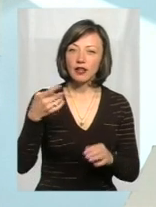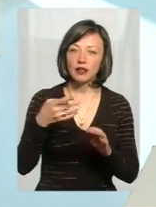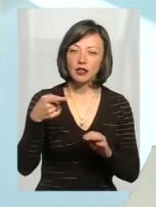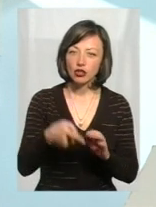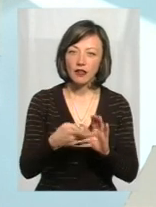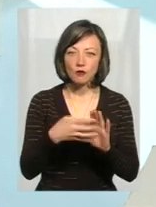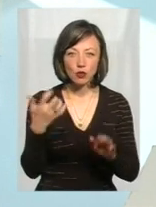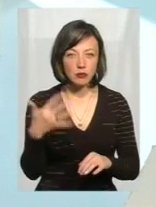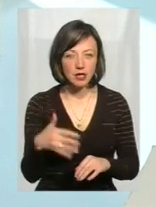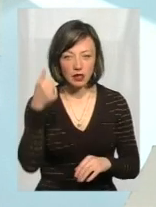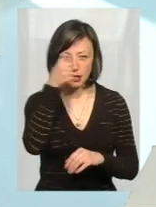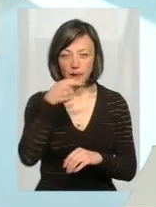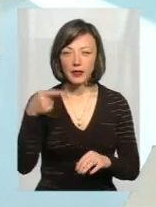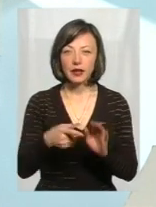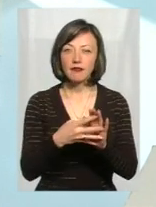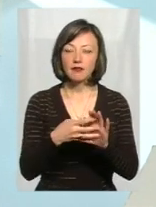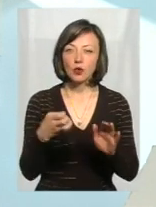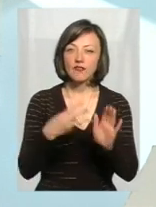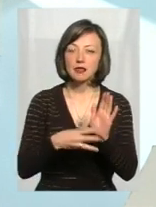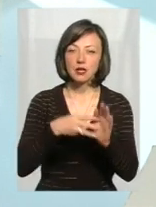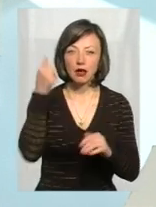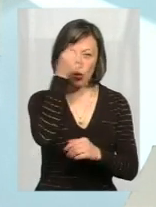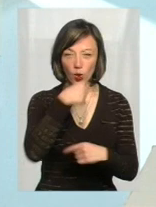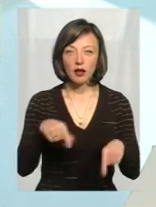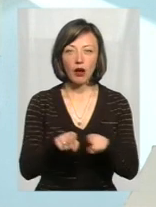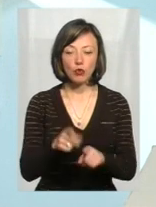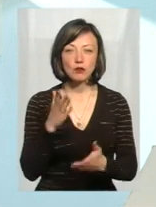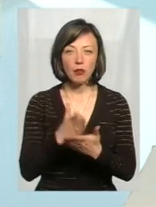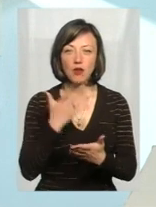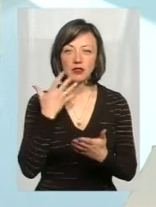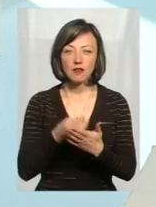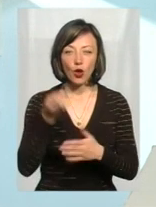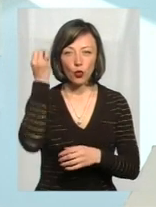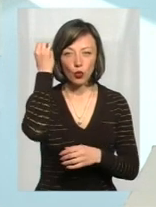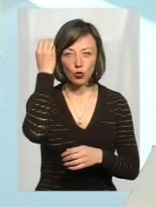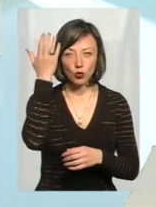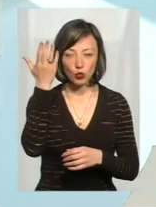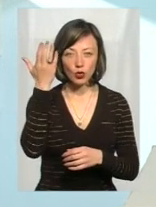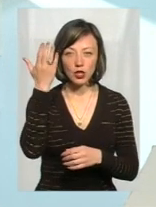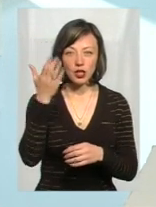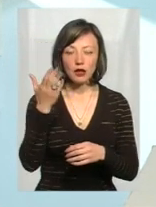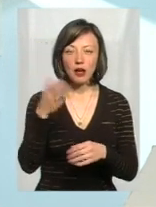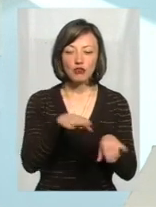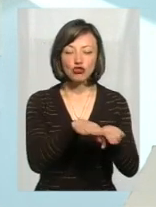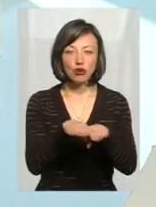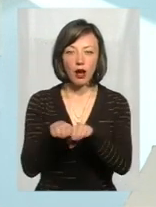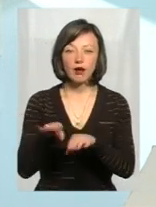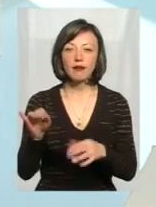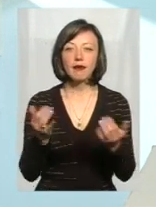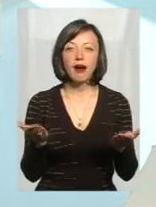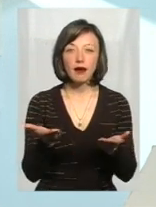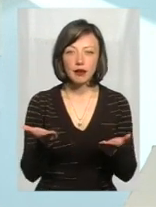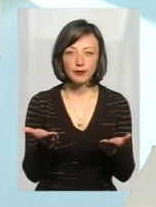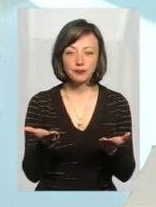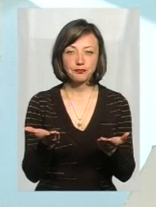1950 рік, 1980-ті роки, вони також мають свій культурний шар, який